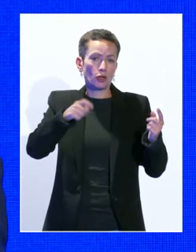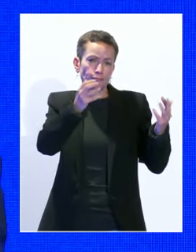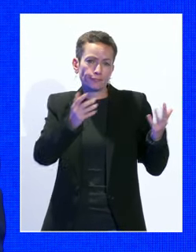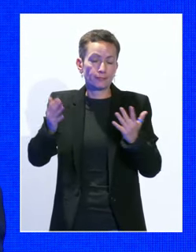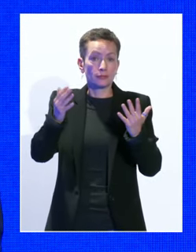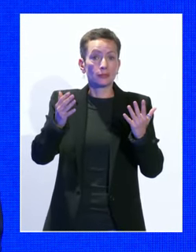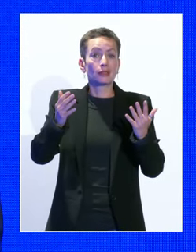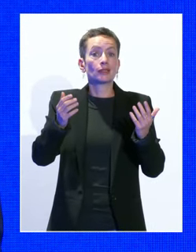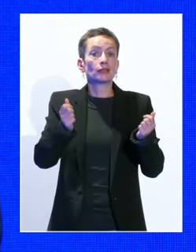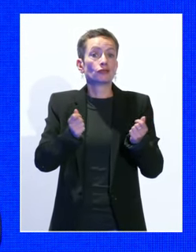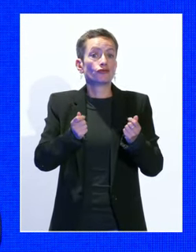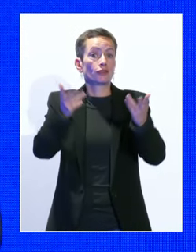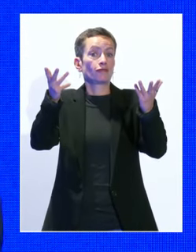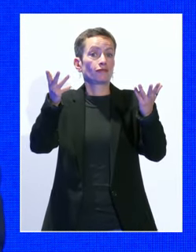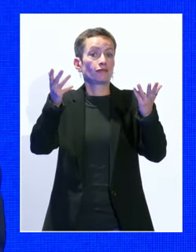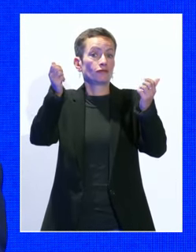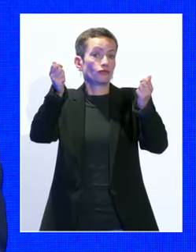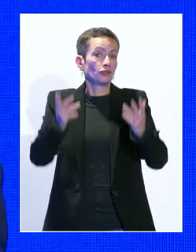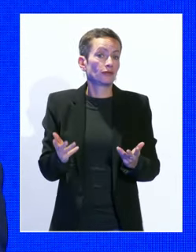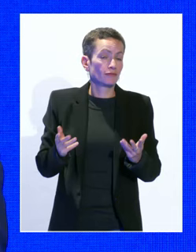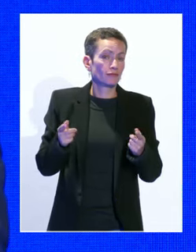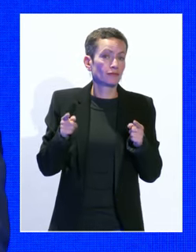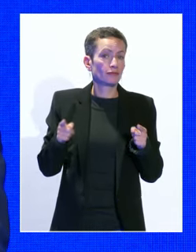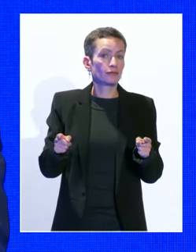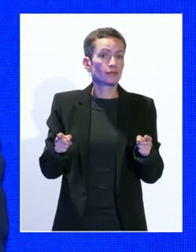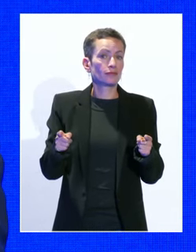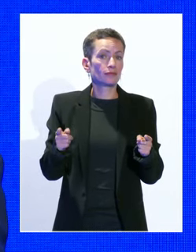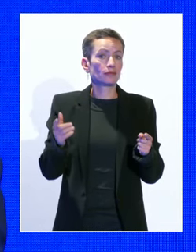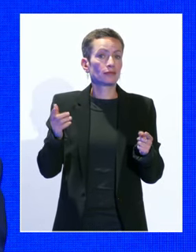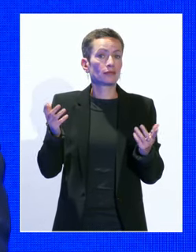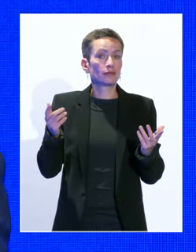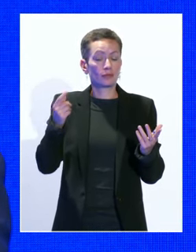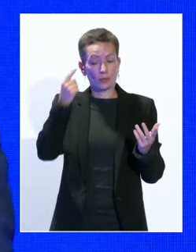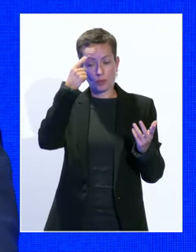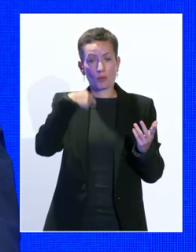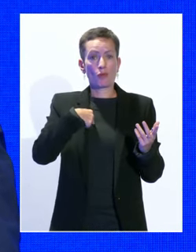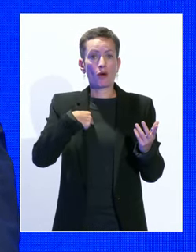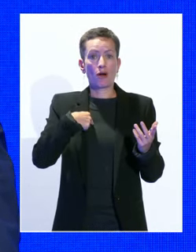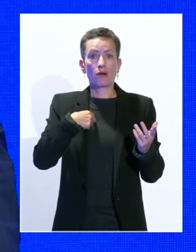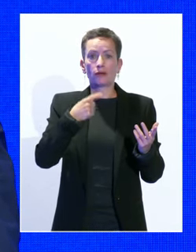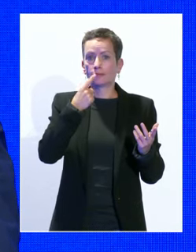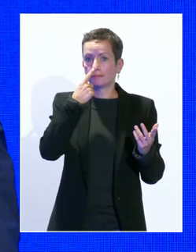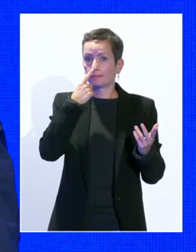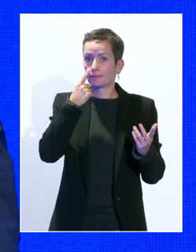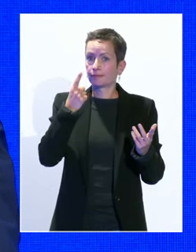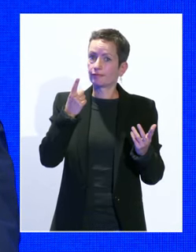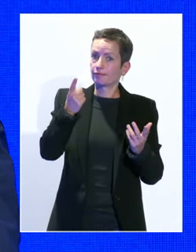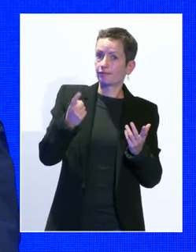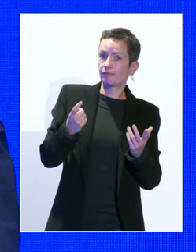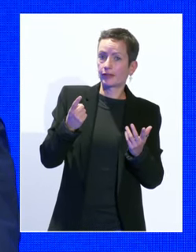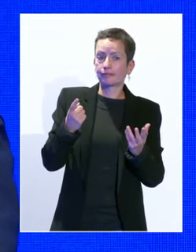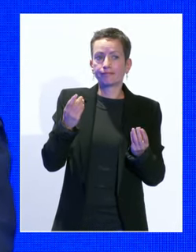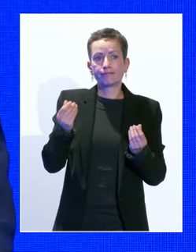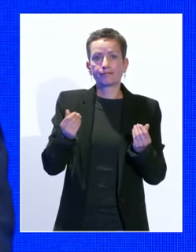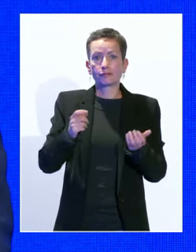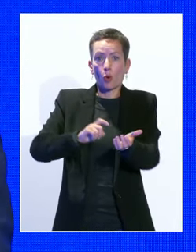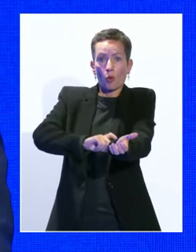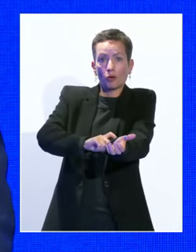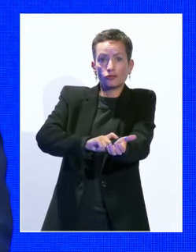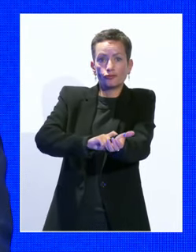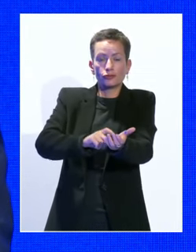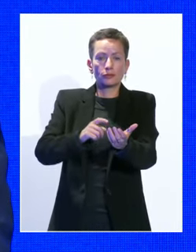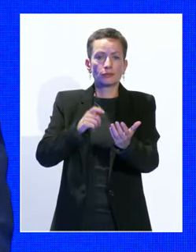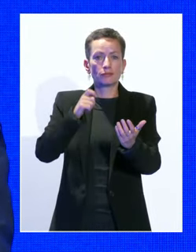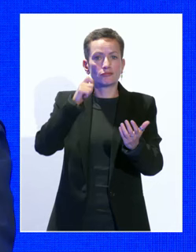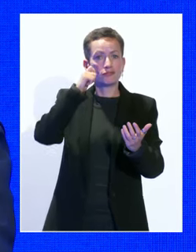Et ce rapport de nombre, il n'est pas, à mes yeux, fondé essentiellement sur des questions d'origine,